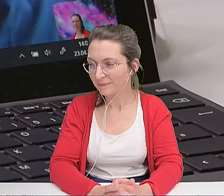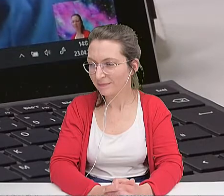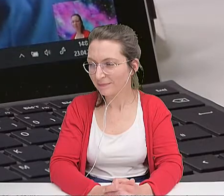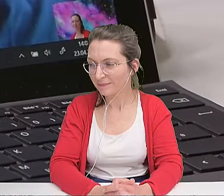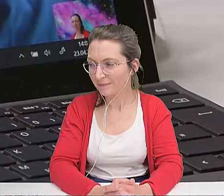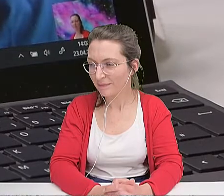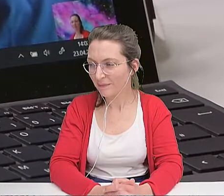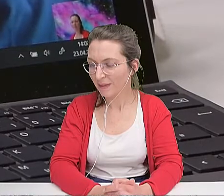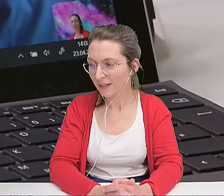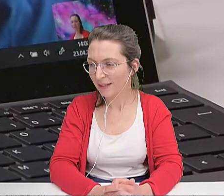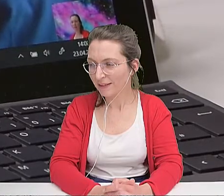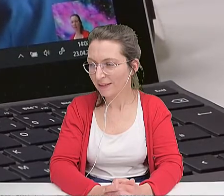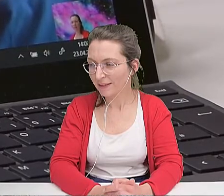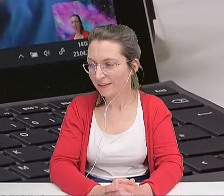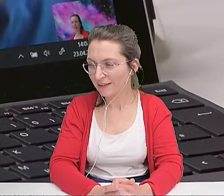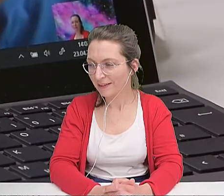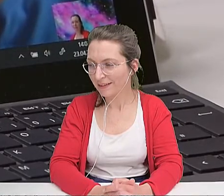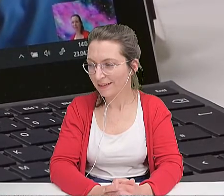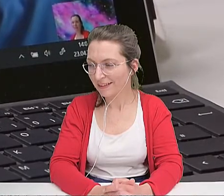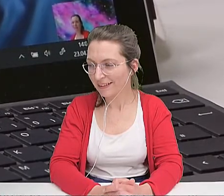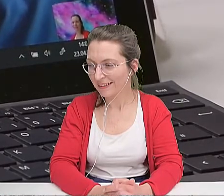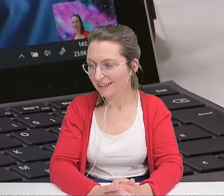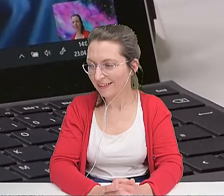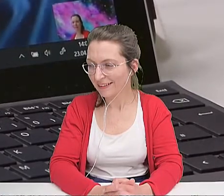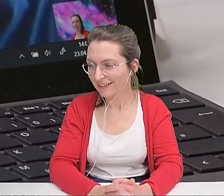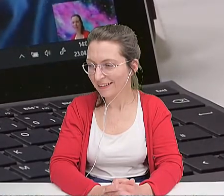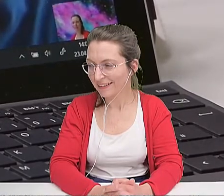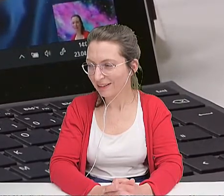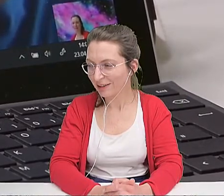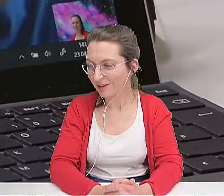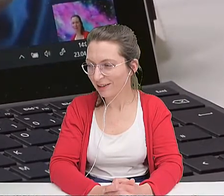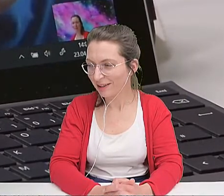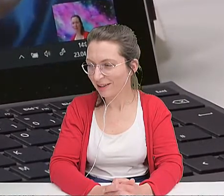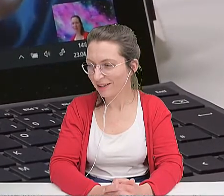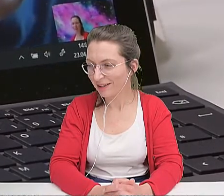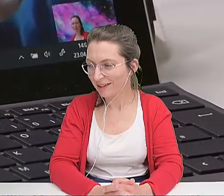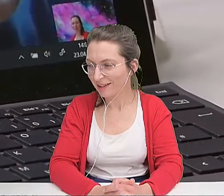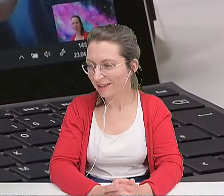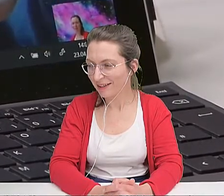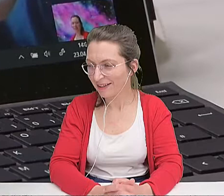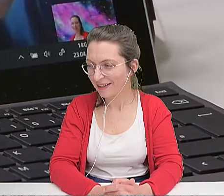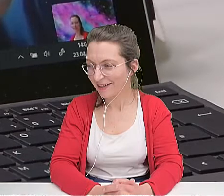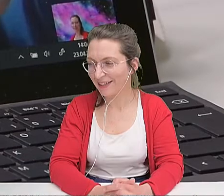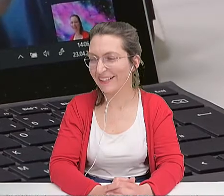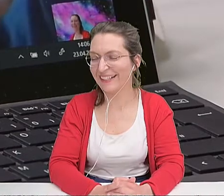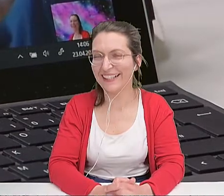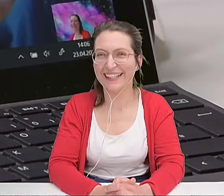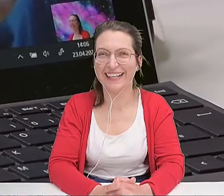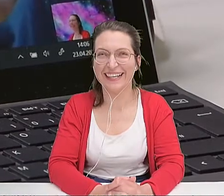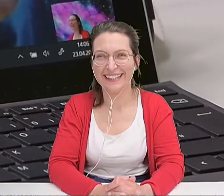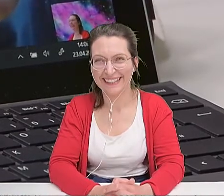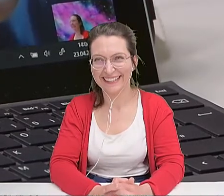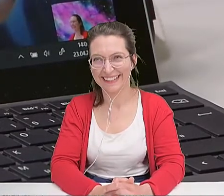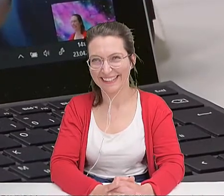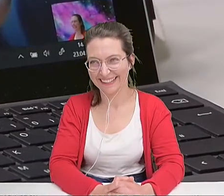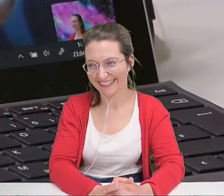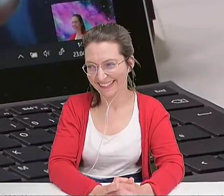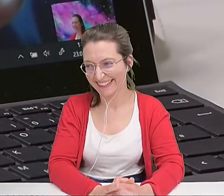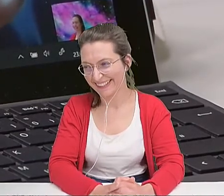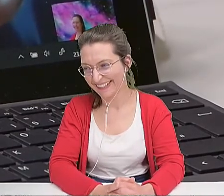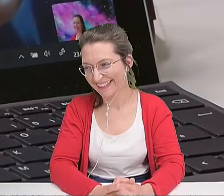Weise, ich trage ja auch jetzt so ein ähnliches Hemd fast. Ja, also bin ich in gewisser Weise der Yogi Löw der Informatik.